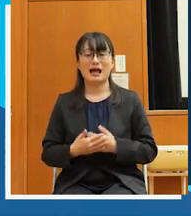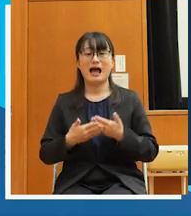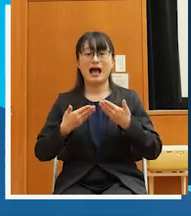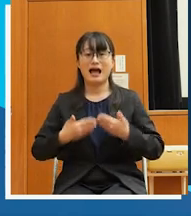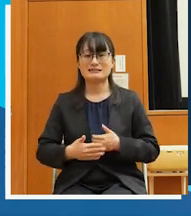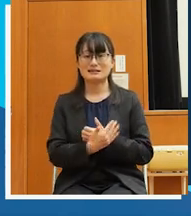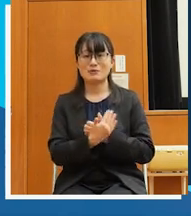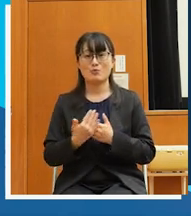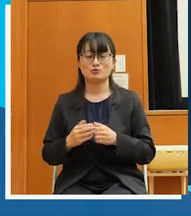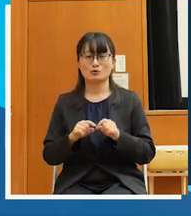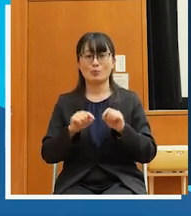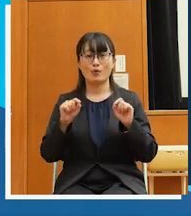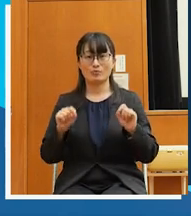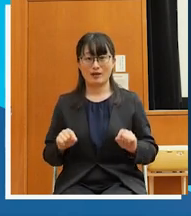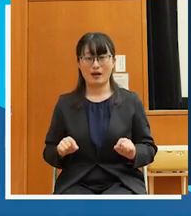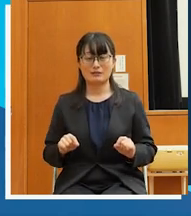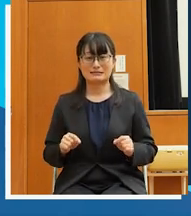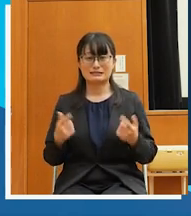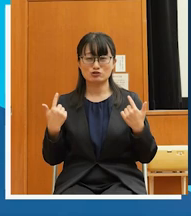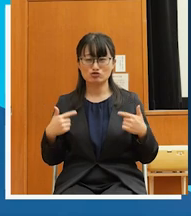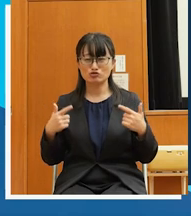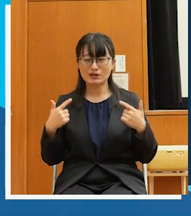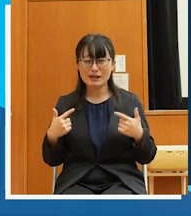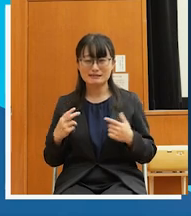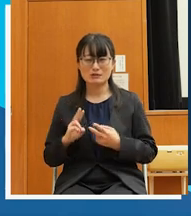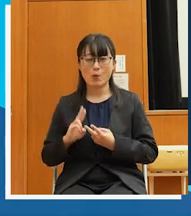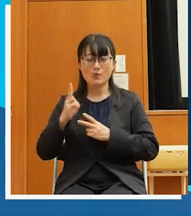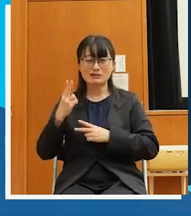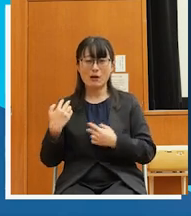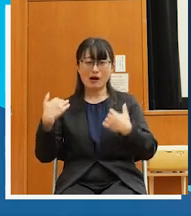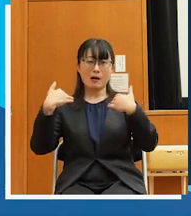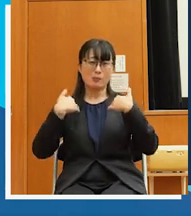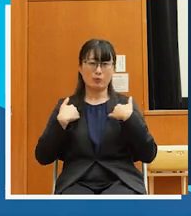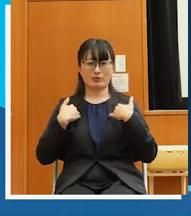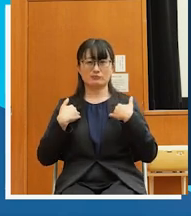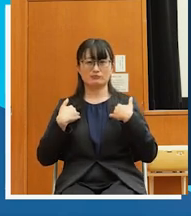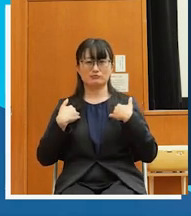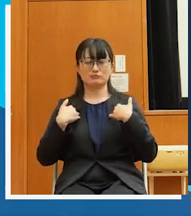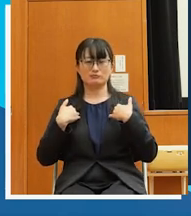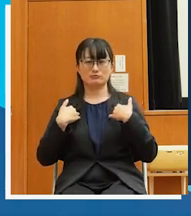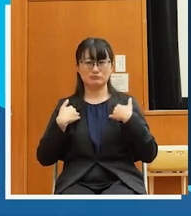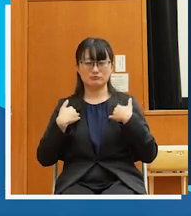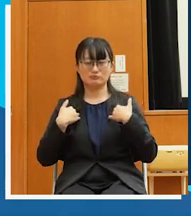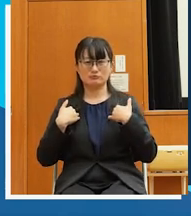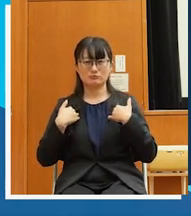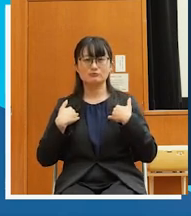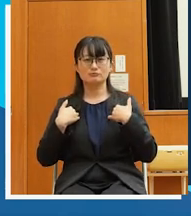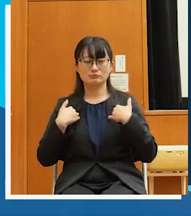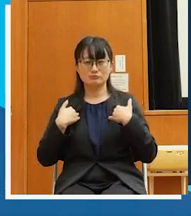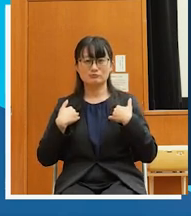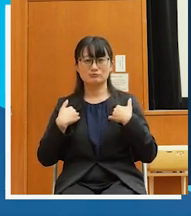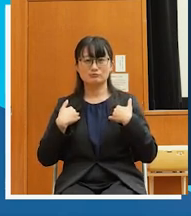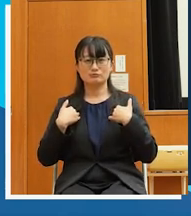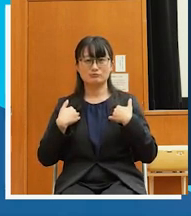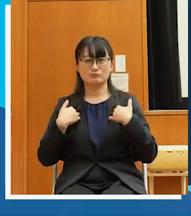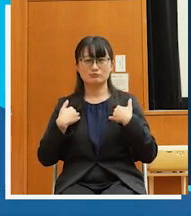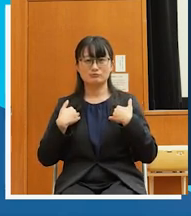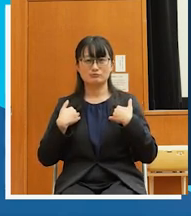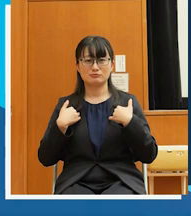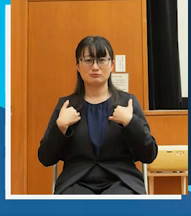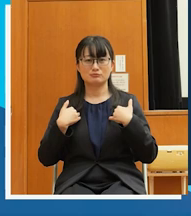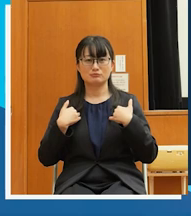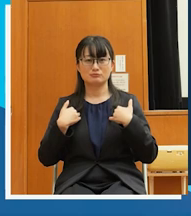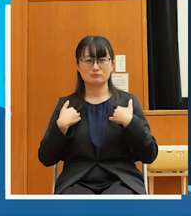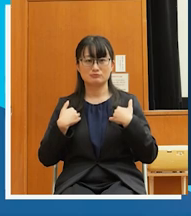問題は常に沖縄に追わせてそこだけでやられてそこがあの違うこと言う